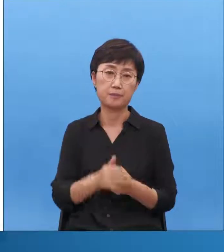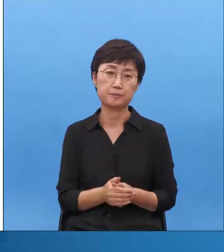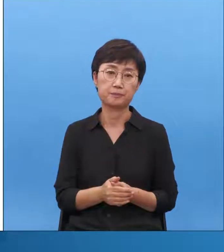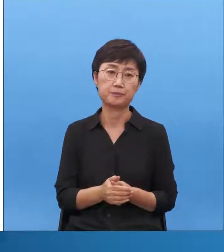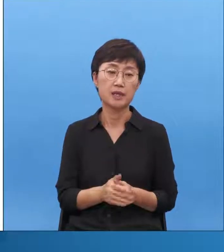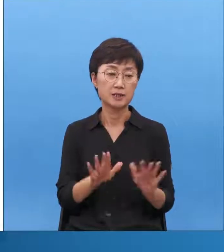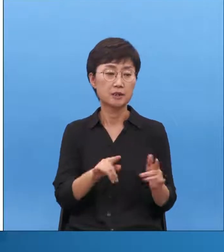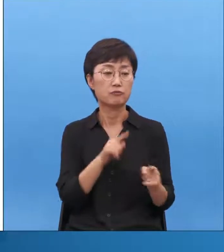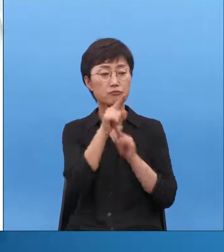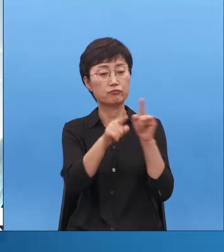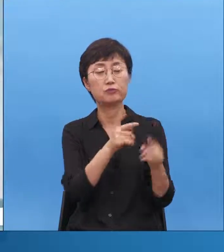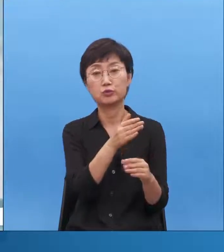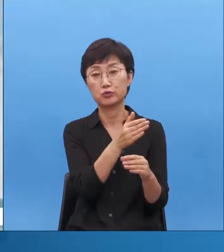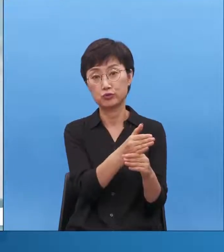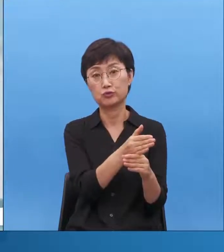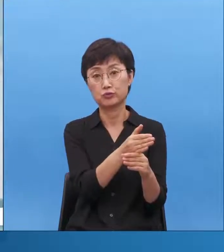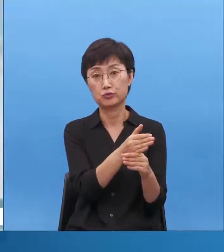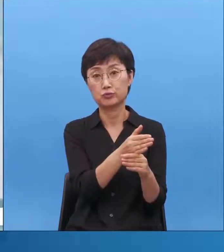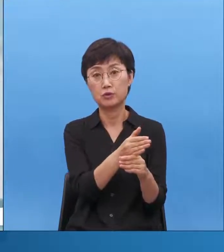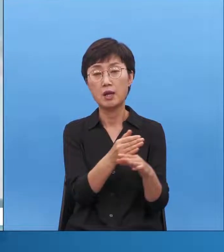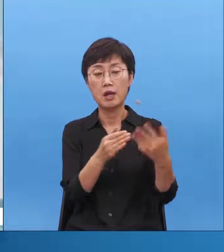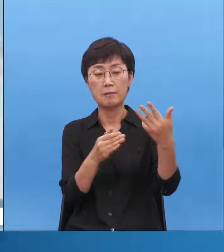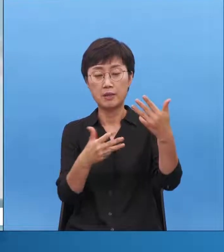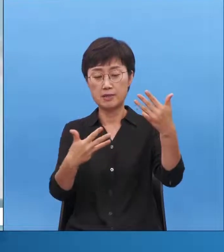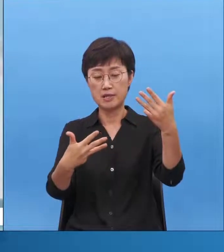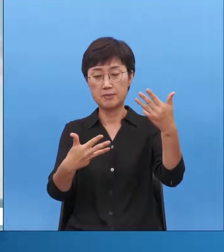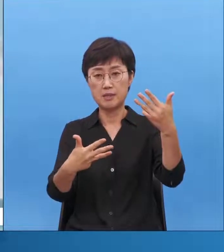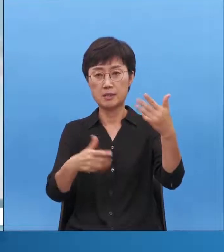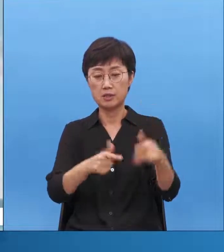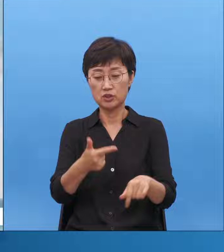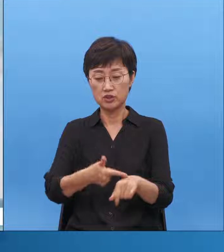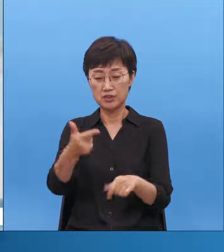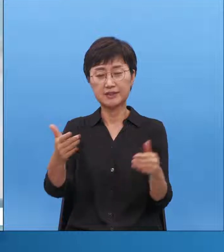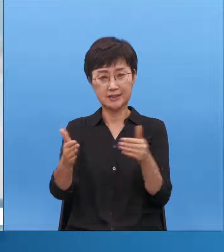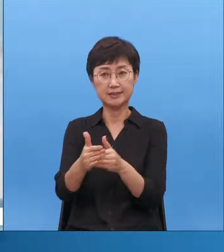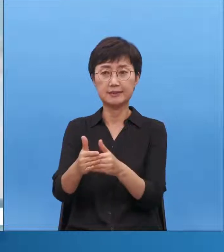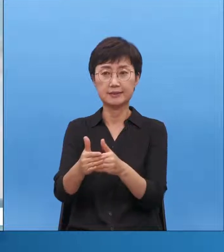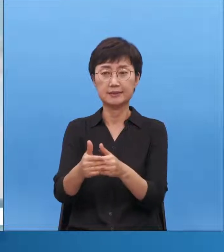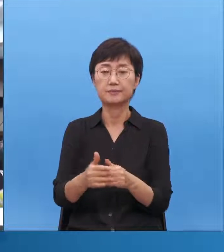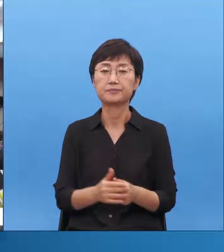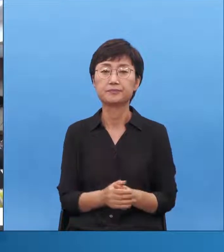위아.kr에서 등록받고 있으며 오는 8월 3일 오후 6시에 마감됩니다.